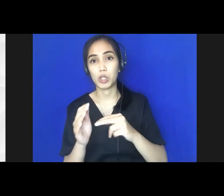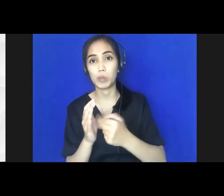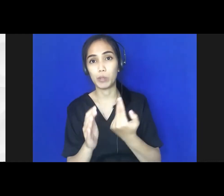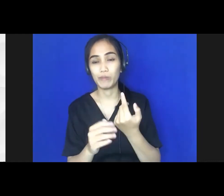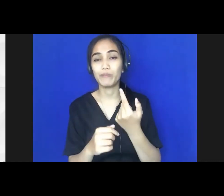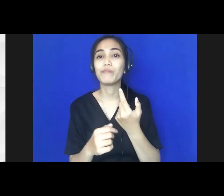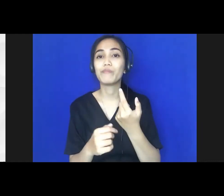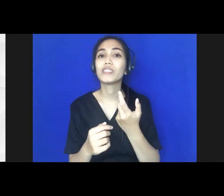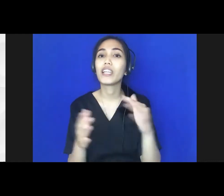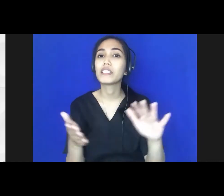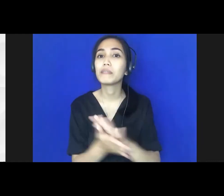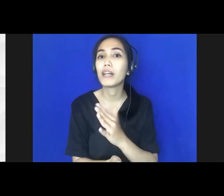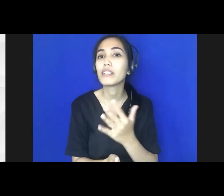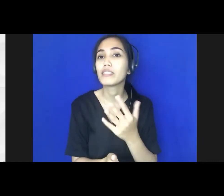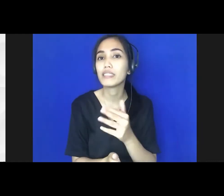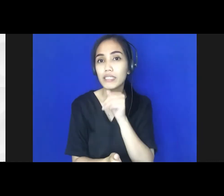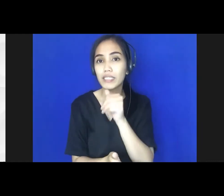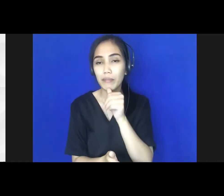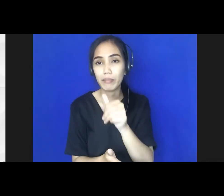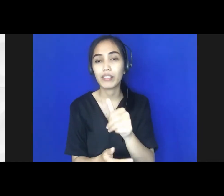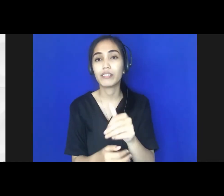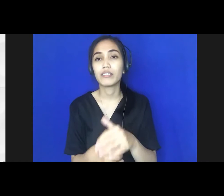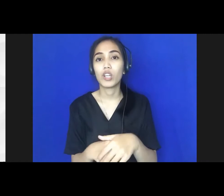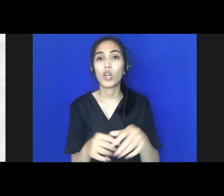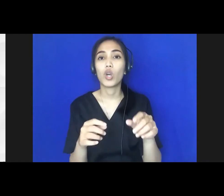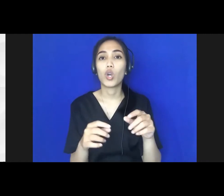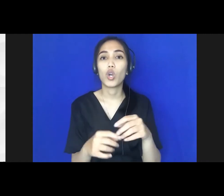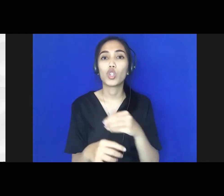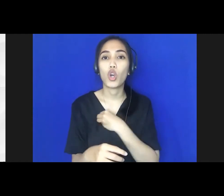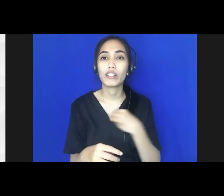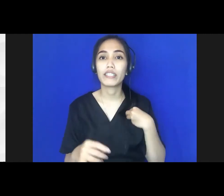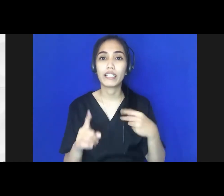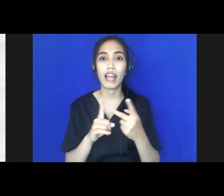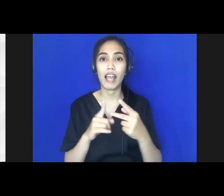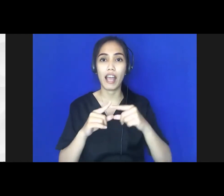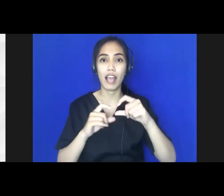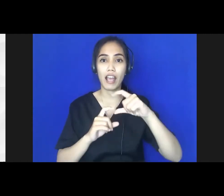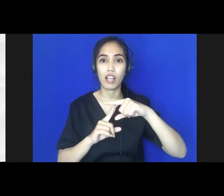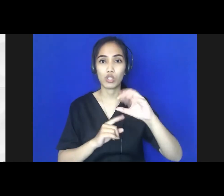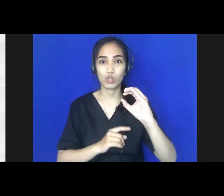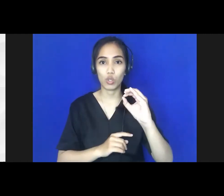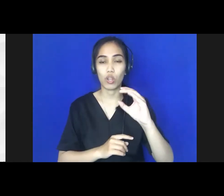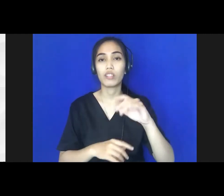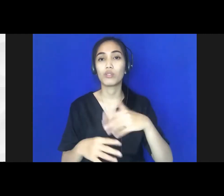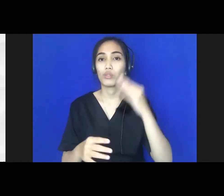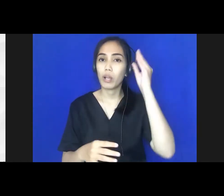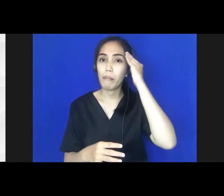kesempatan kepada tadinya ini mungkin Dr. Hasto ya, karena Dr. Hasto dalam hal ini sebagai